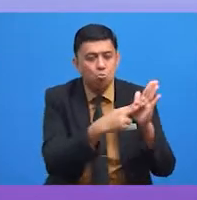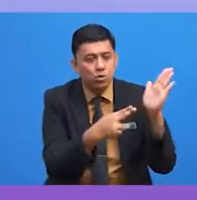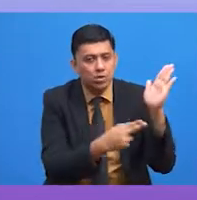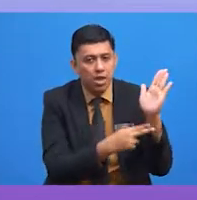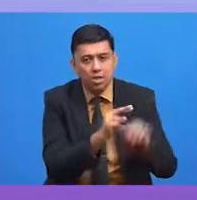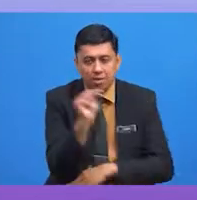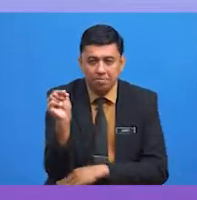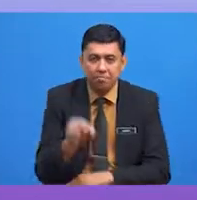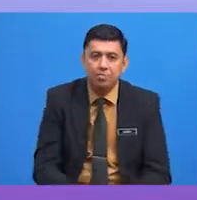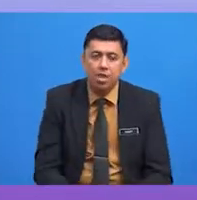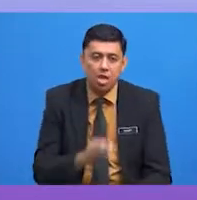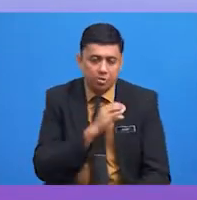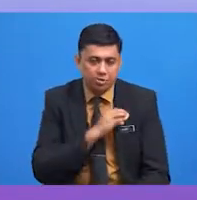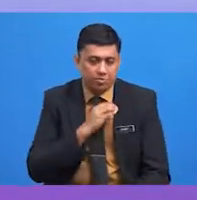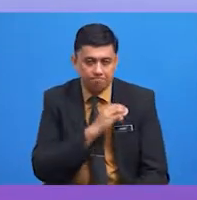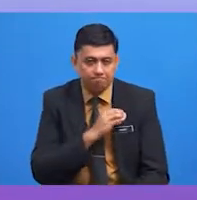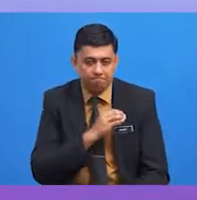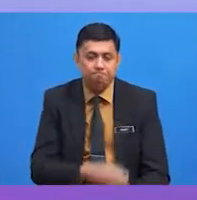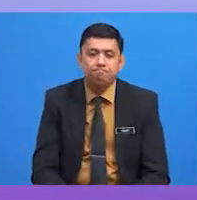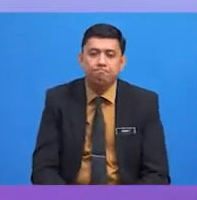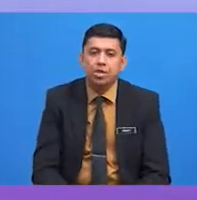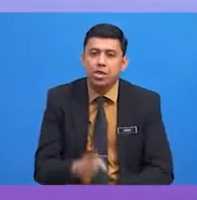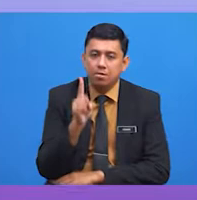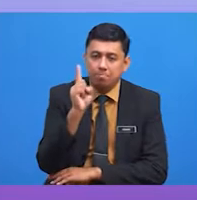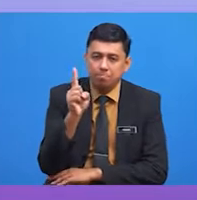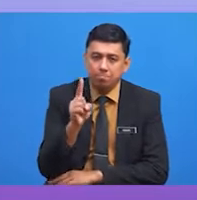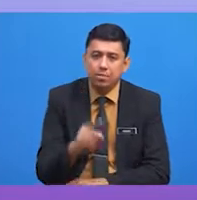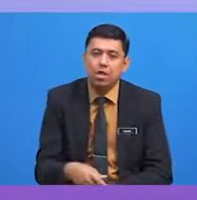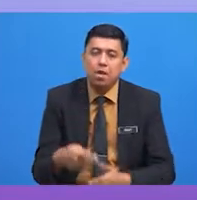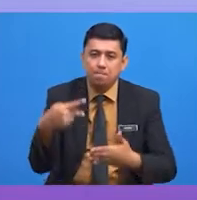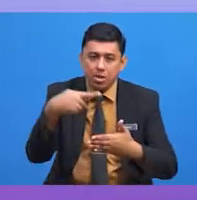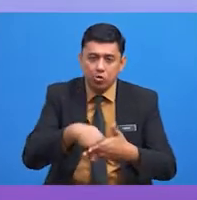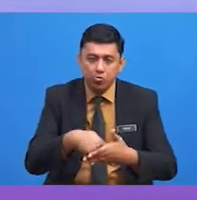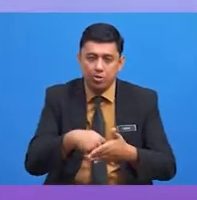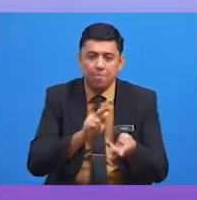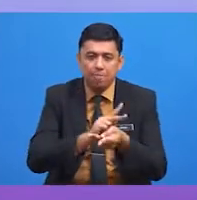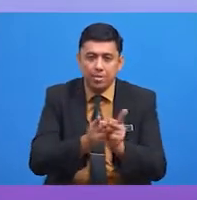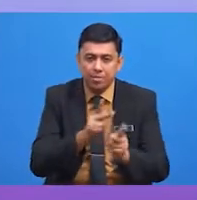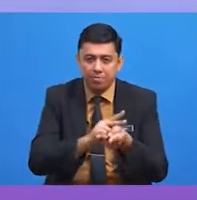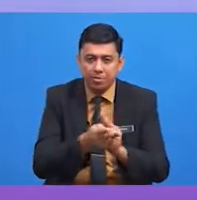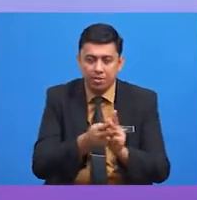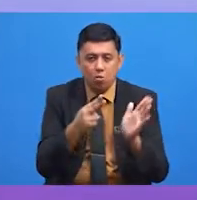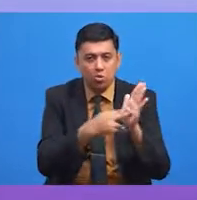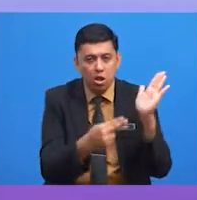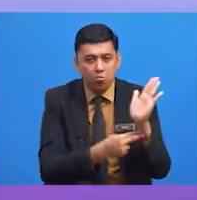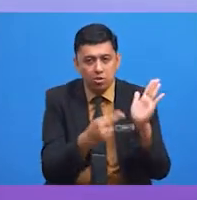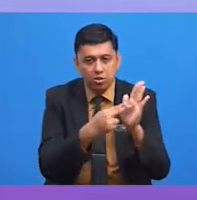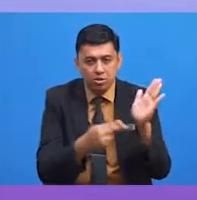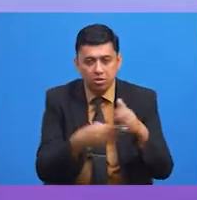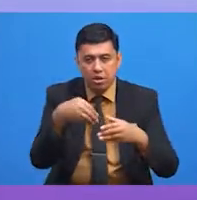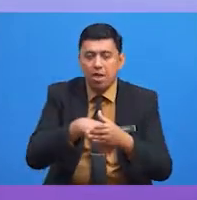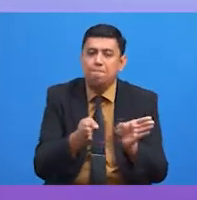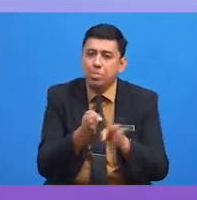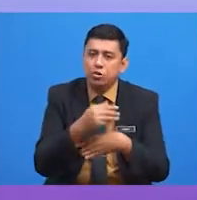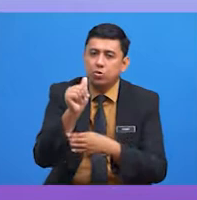A. Ciri 1. Mengandungi prinsip undang-undang dalam bentuk